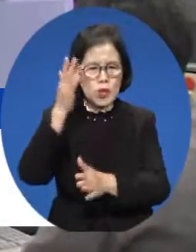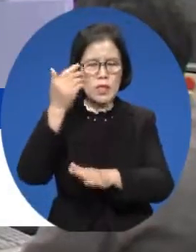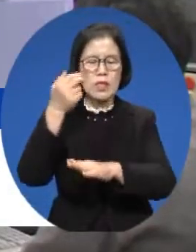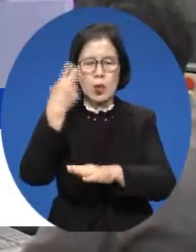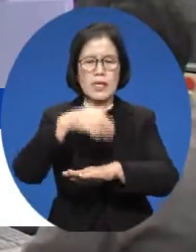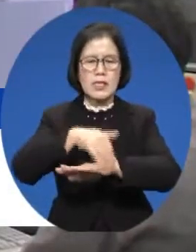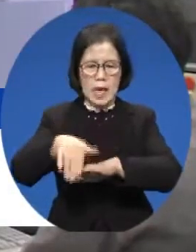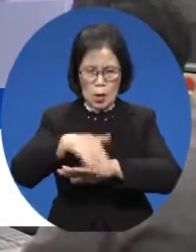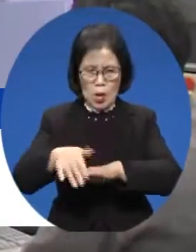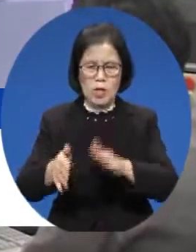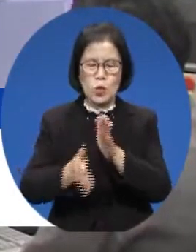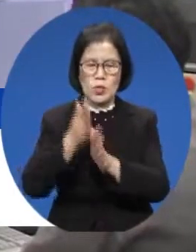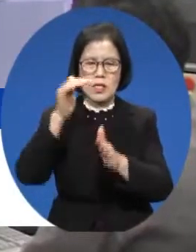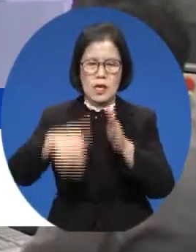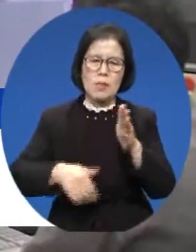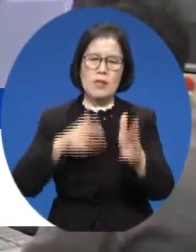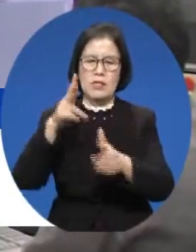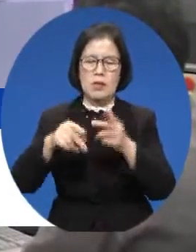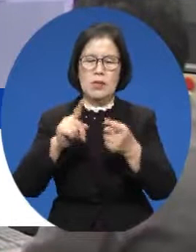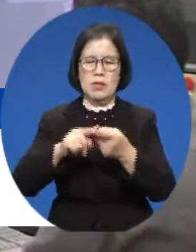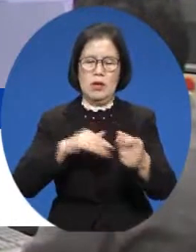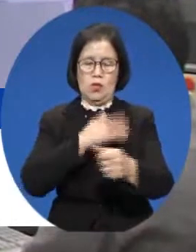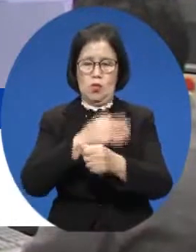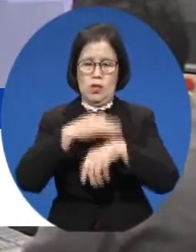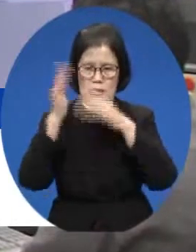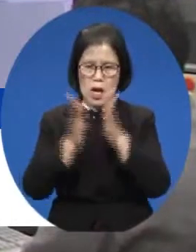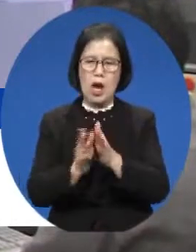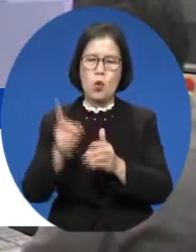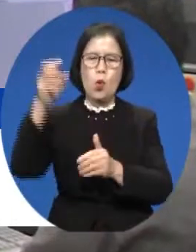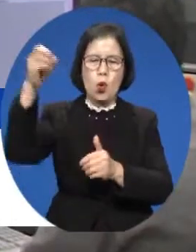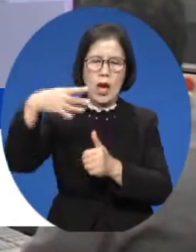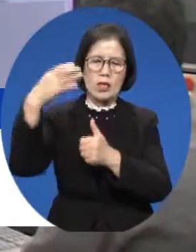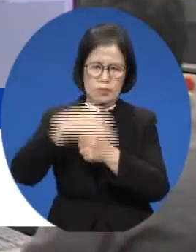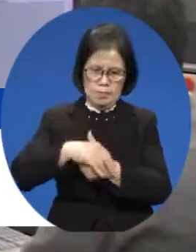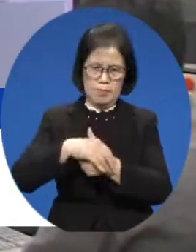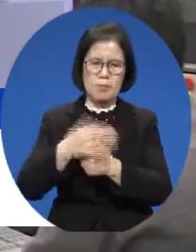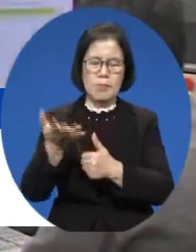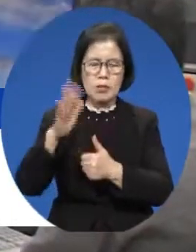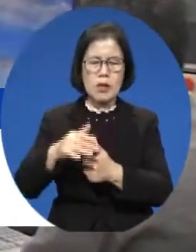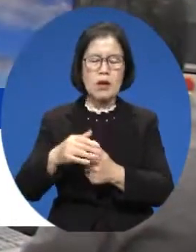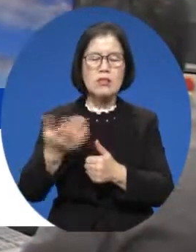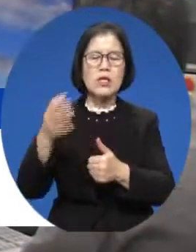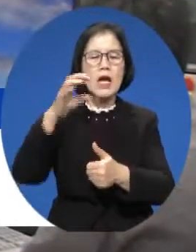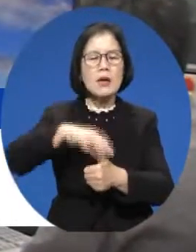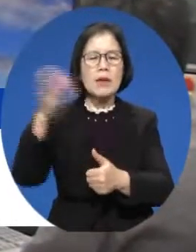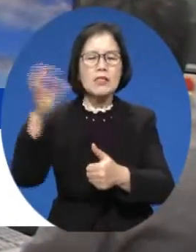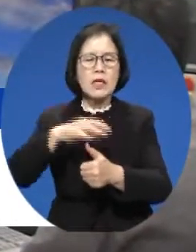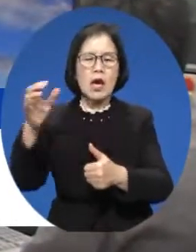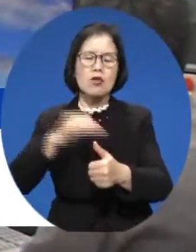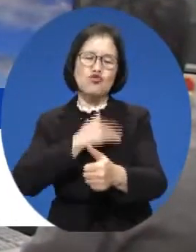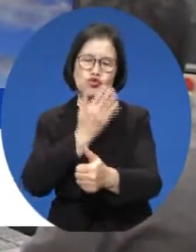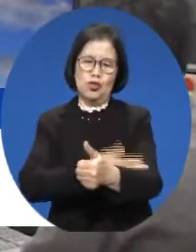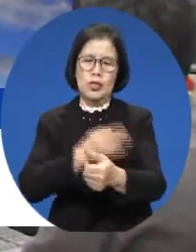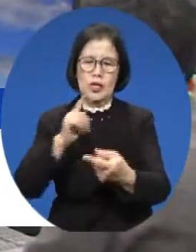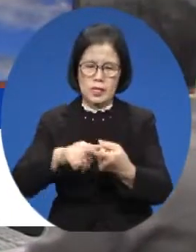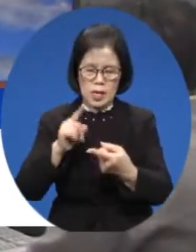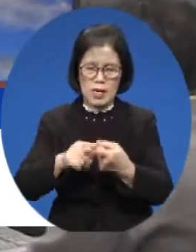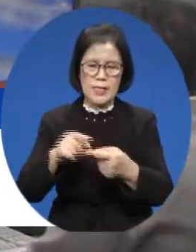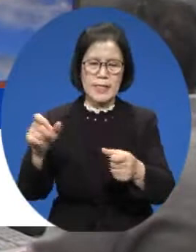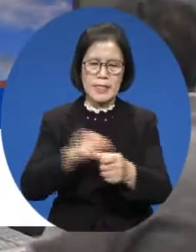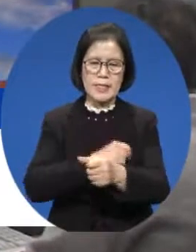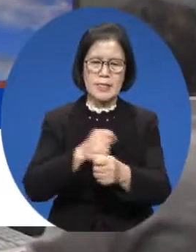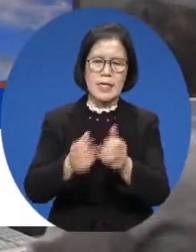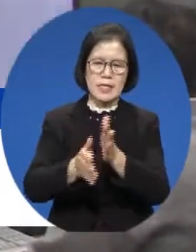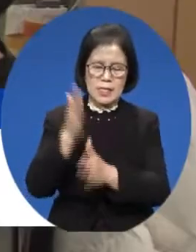도시관리계획이나 도시개발사업에 대한 권한은 다 고양시로 이전이 돼 있습니다. 개발제한구역에 대한 권한을